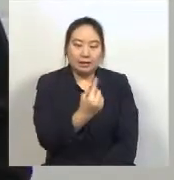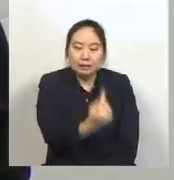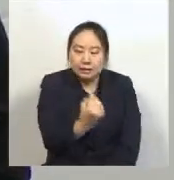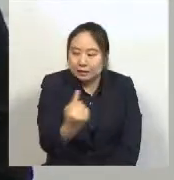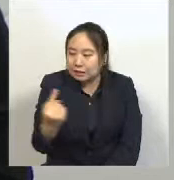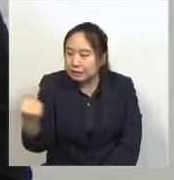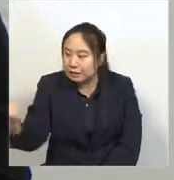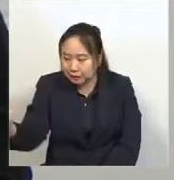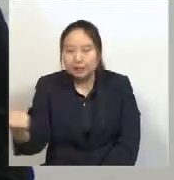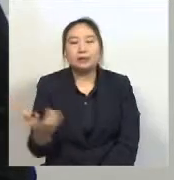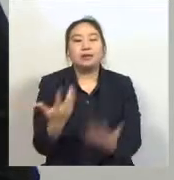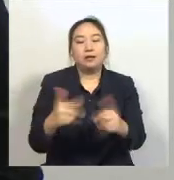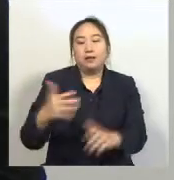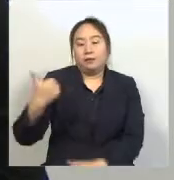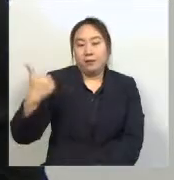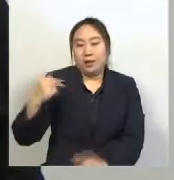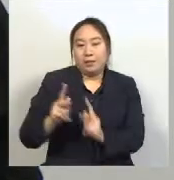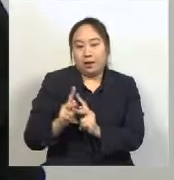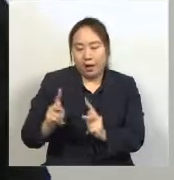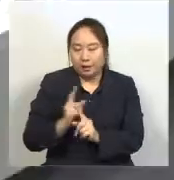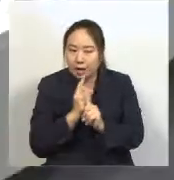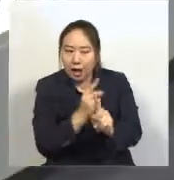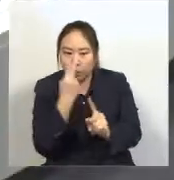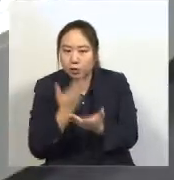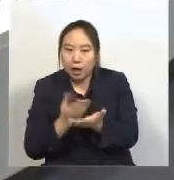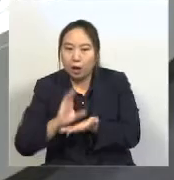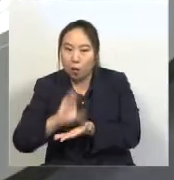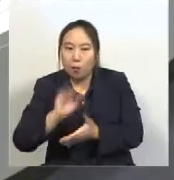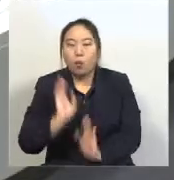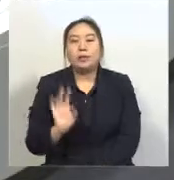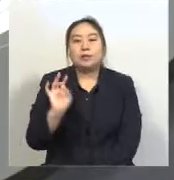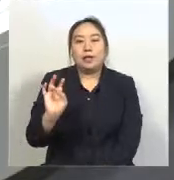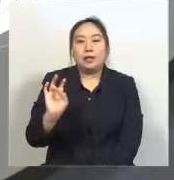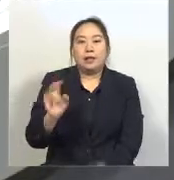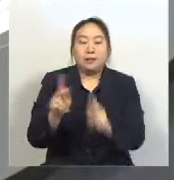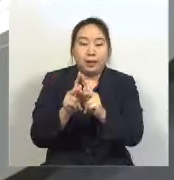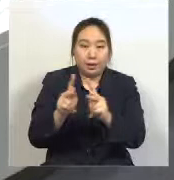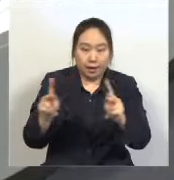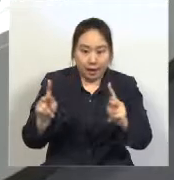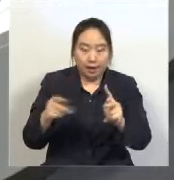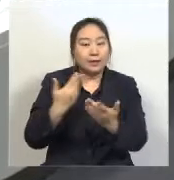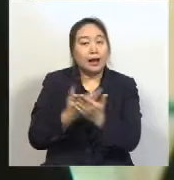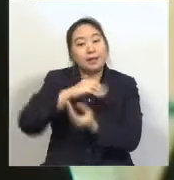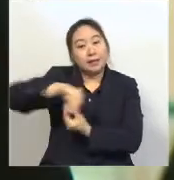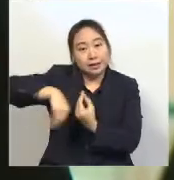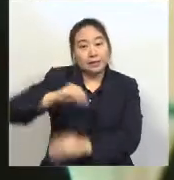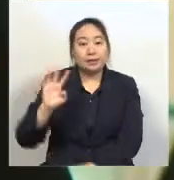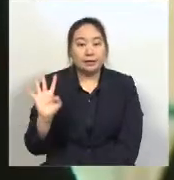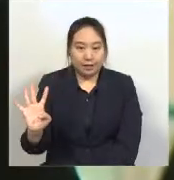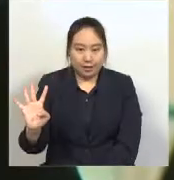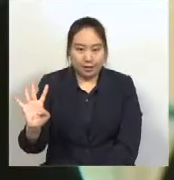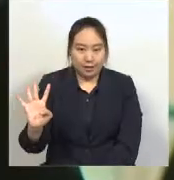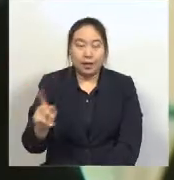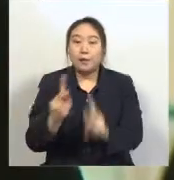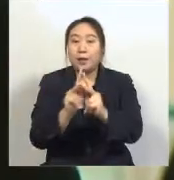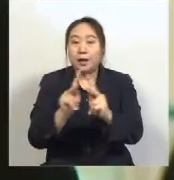คนคณะกรรมาธิการติดตามการบริหารงบประมาณ7คนคณะกรรมาธิการการเศรษฐกิจ4คนผู้